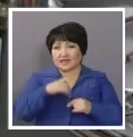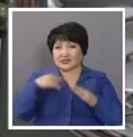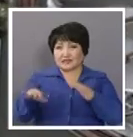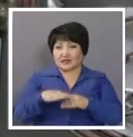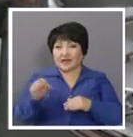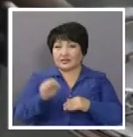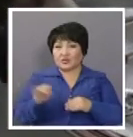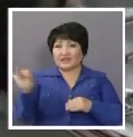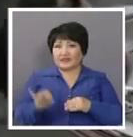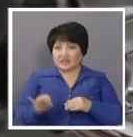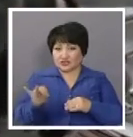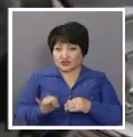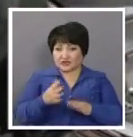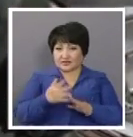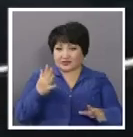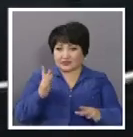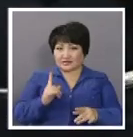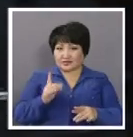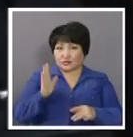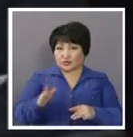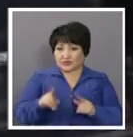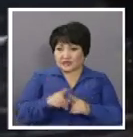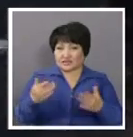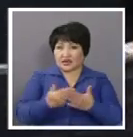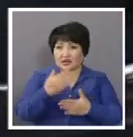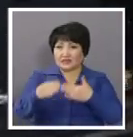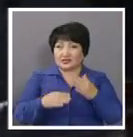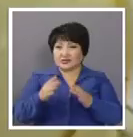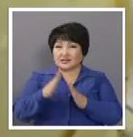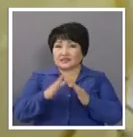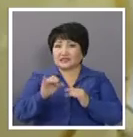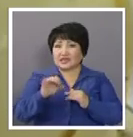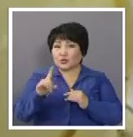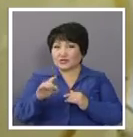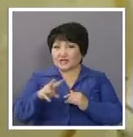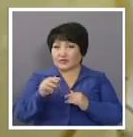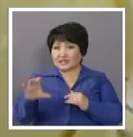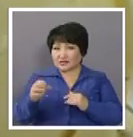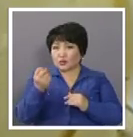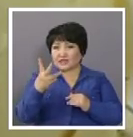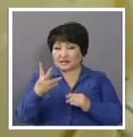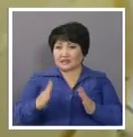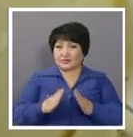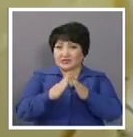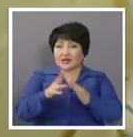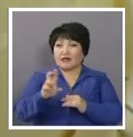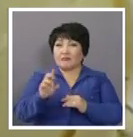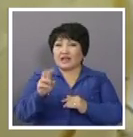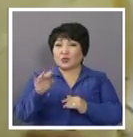Анатолий Иванишин кезекшілік етеді. Жаңа серияда шығарылған Союз МС-02 кемесінің Байқоңыр ғарышайлағынан